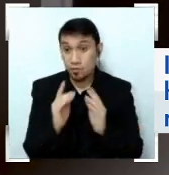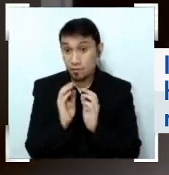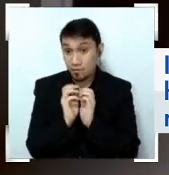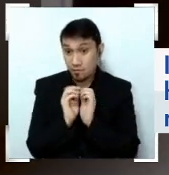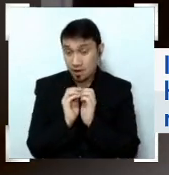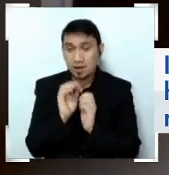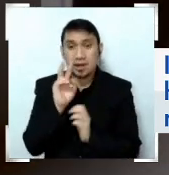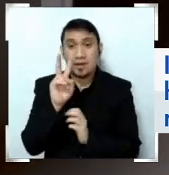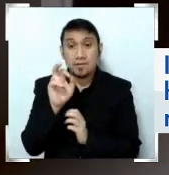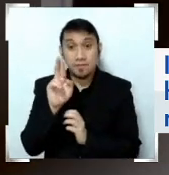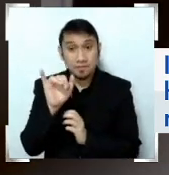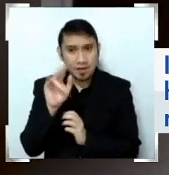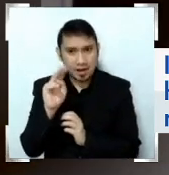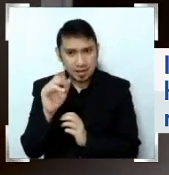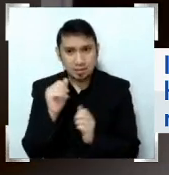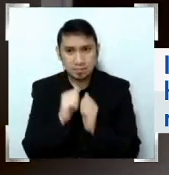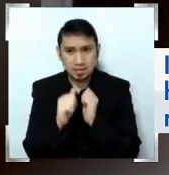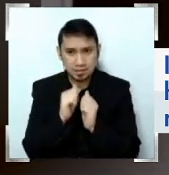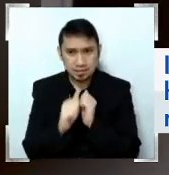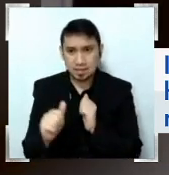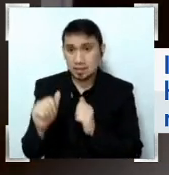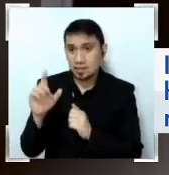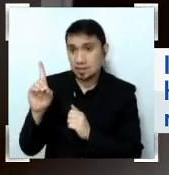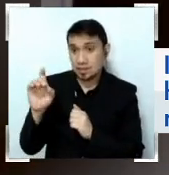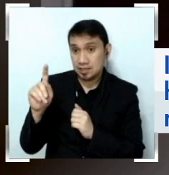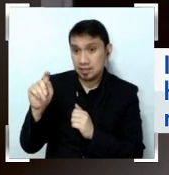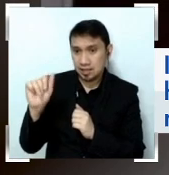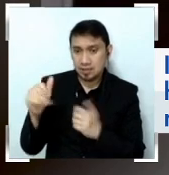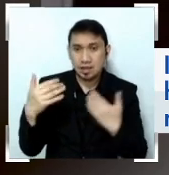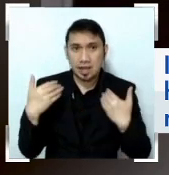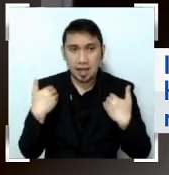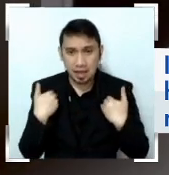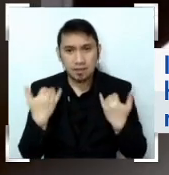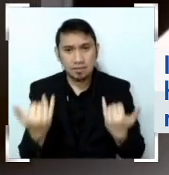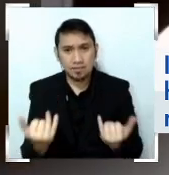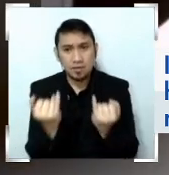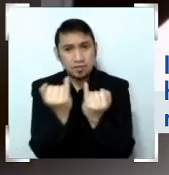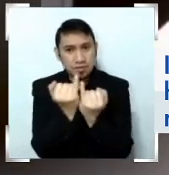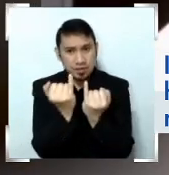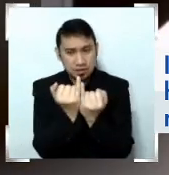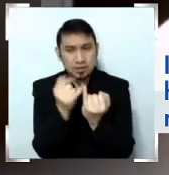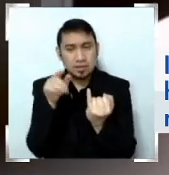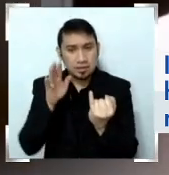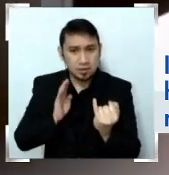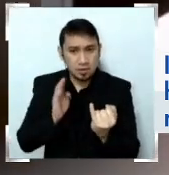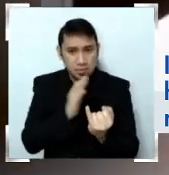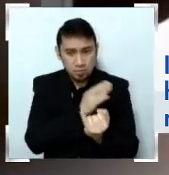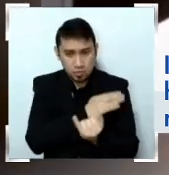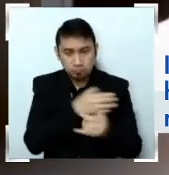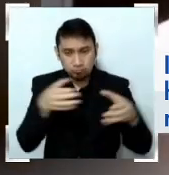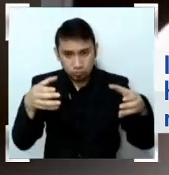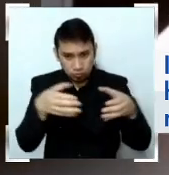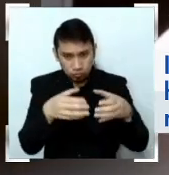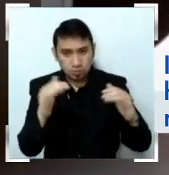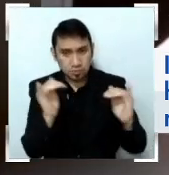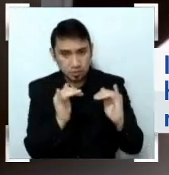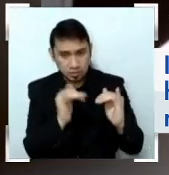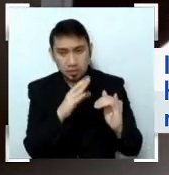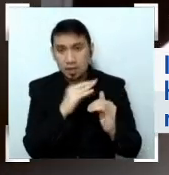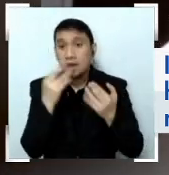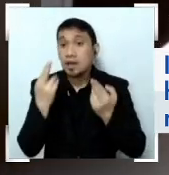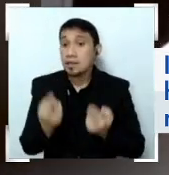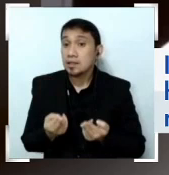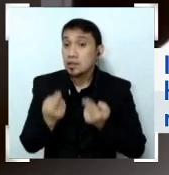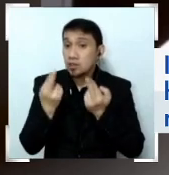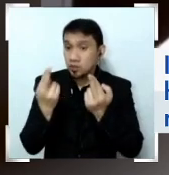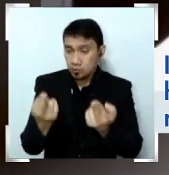variant, nagkaroon ng PhilHealth Board meeting si Secretary Duque as chair, at nirekomenda niya ito sa